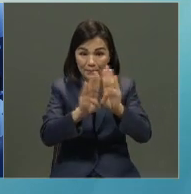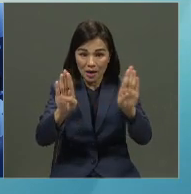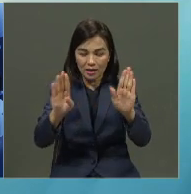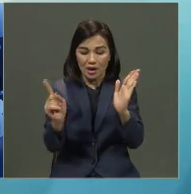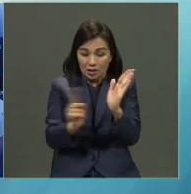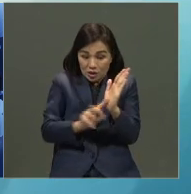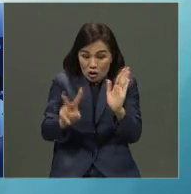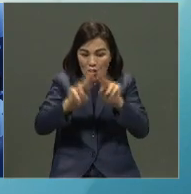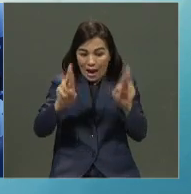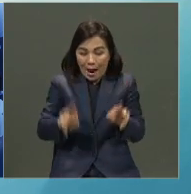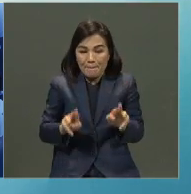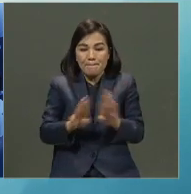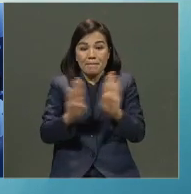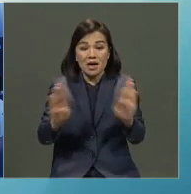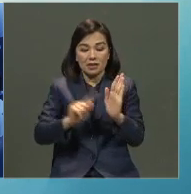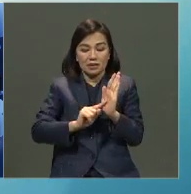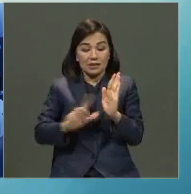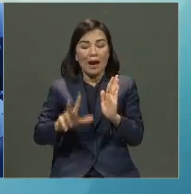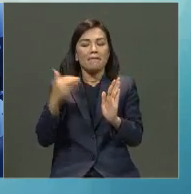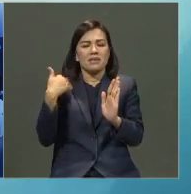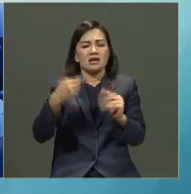ต่อจากนี้ต้องเป็นความสำคัญของท่านแต่ว่ามาดู2 3